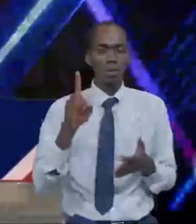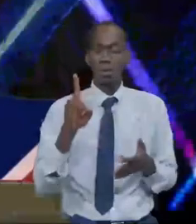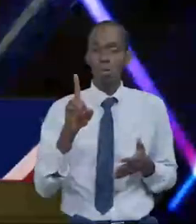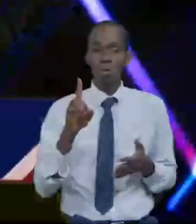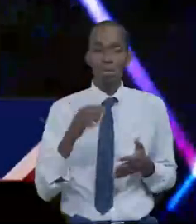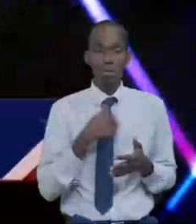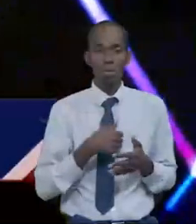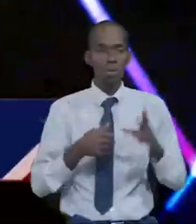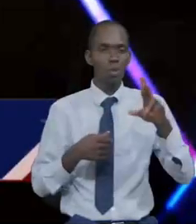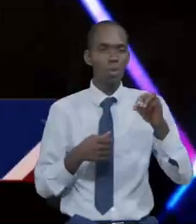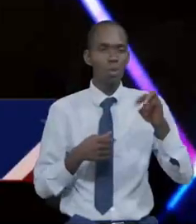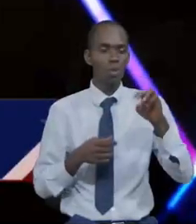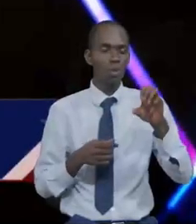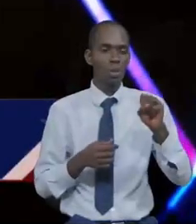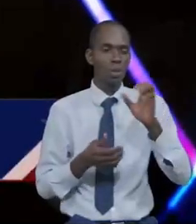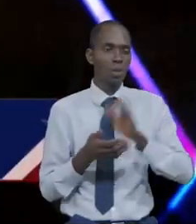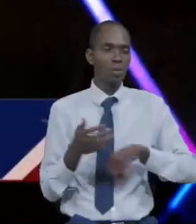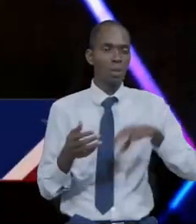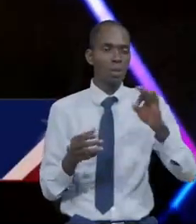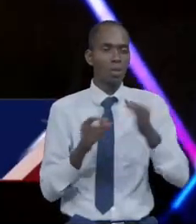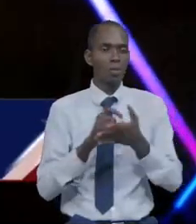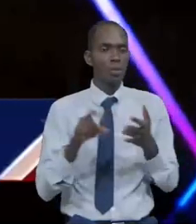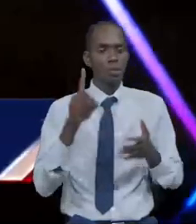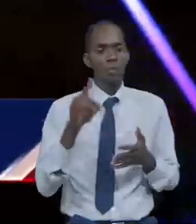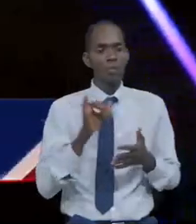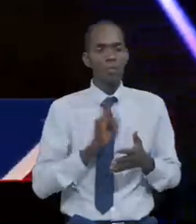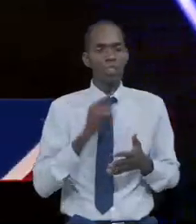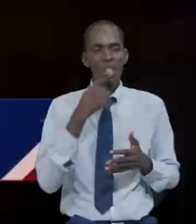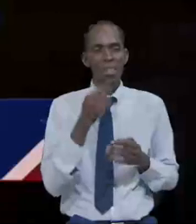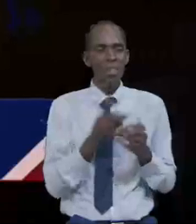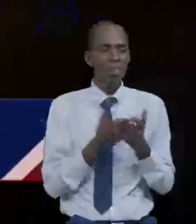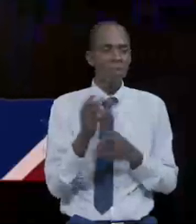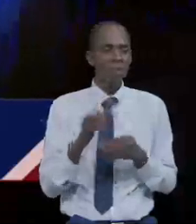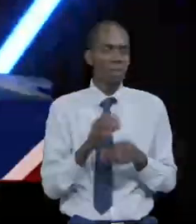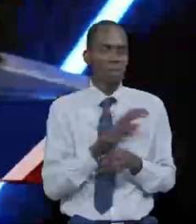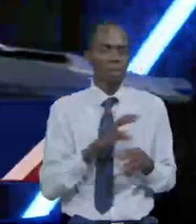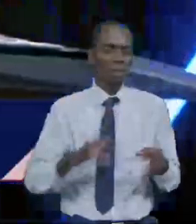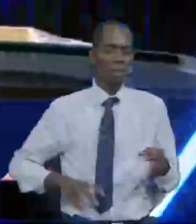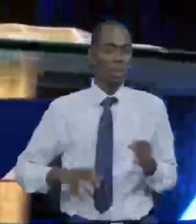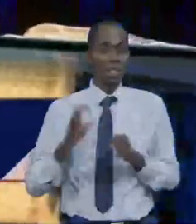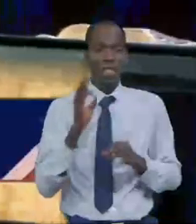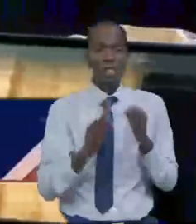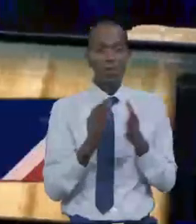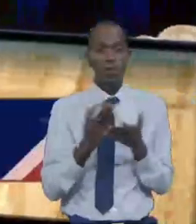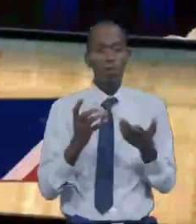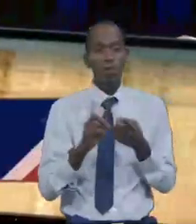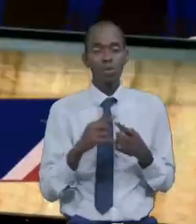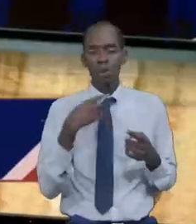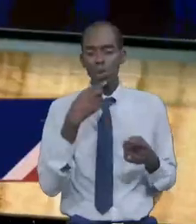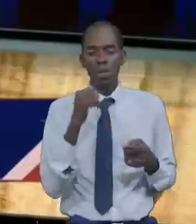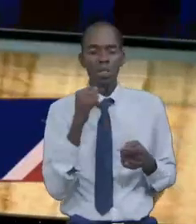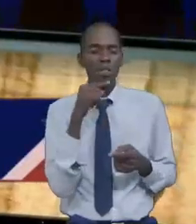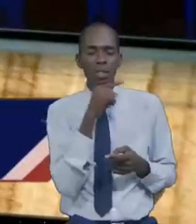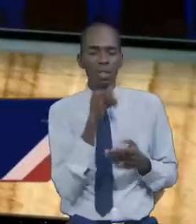1. Je dis la vérité en Christ, si quelqu'un doit mentir, alors il doit être hors de